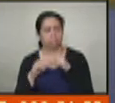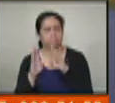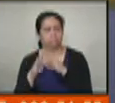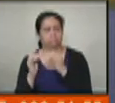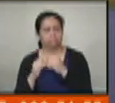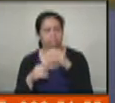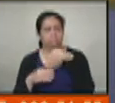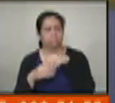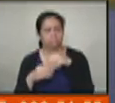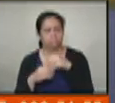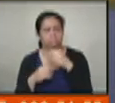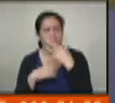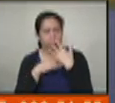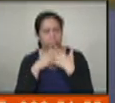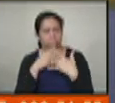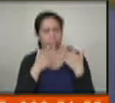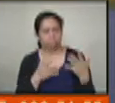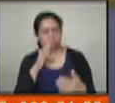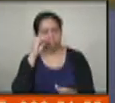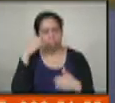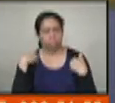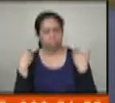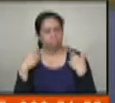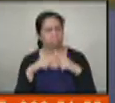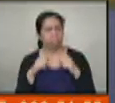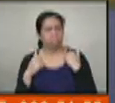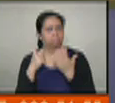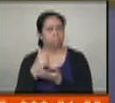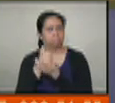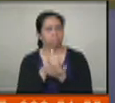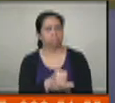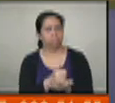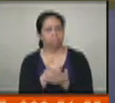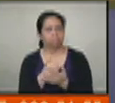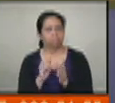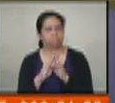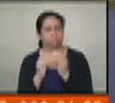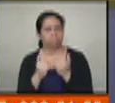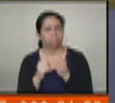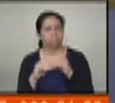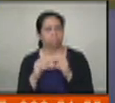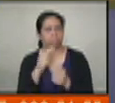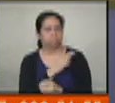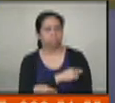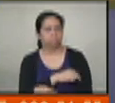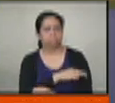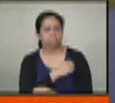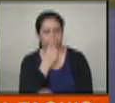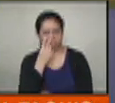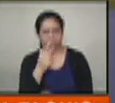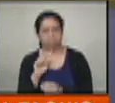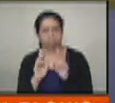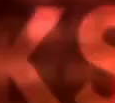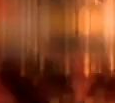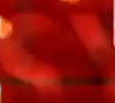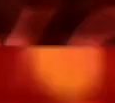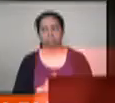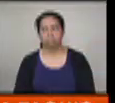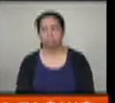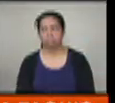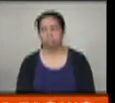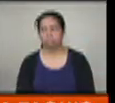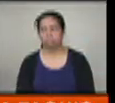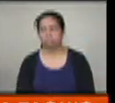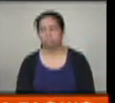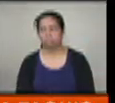sa eksena. Duguan na raw ang binatilyo pero ayaw pa rin itakbo ng mga taga-barangay sa ospital. Panoorin po natin. Ano ba